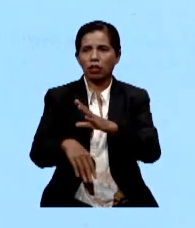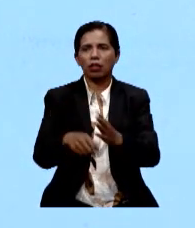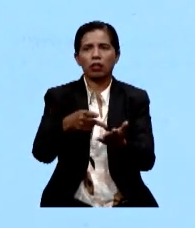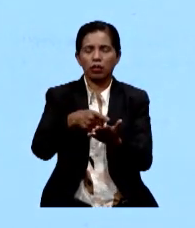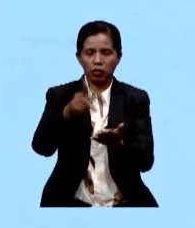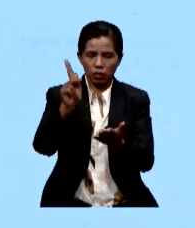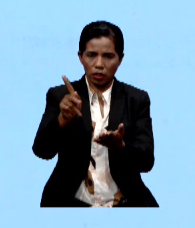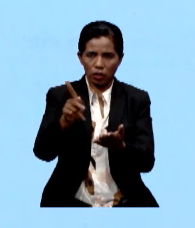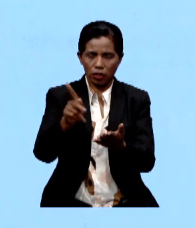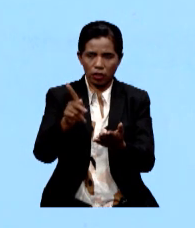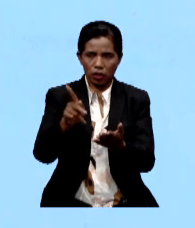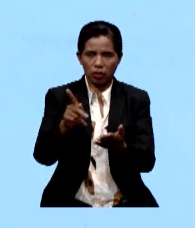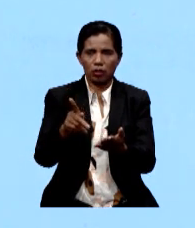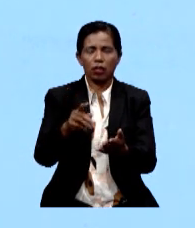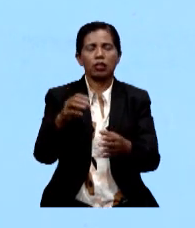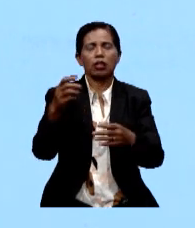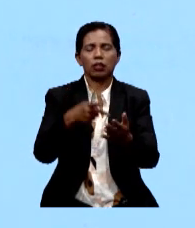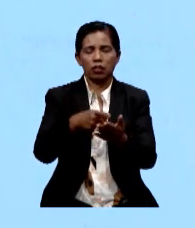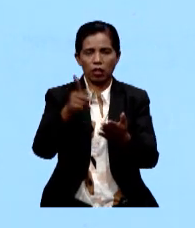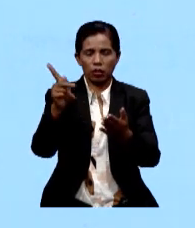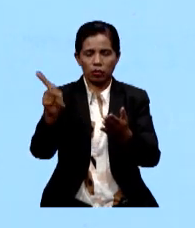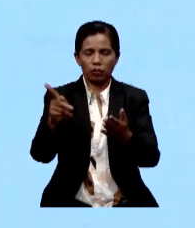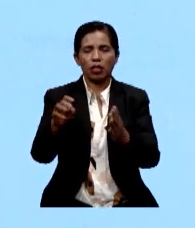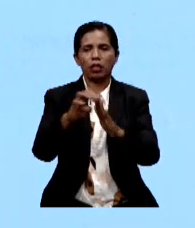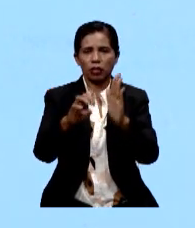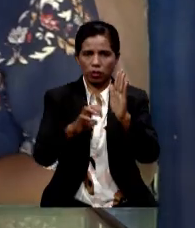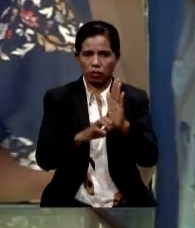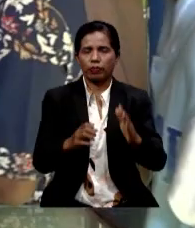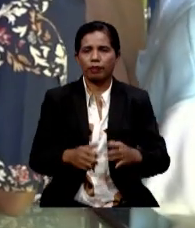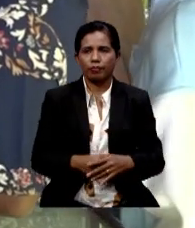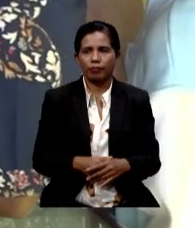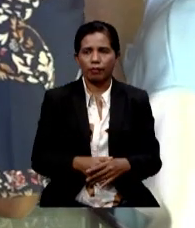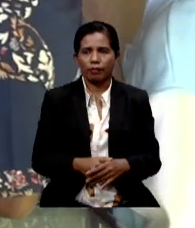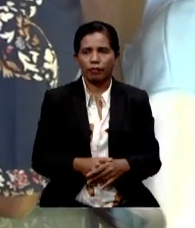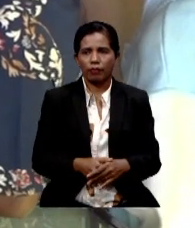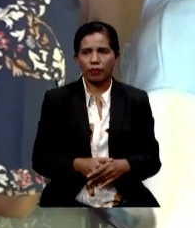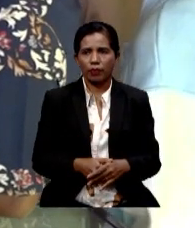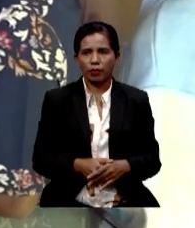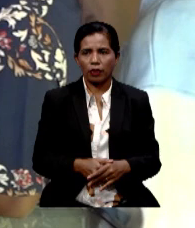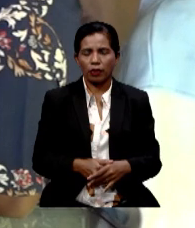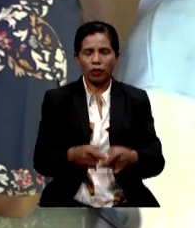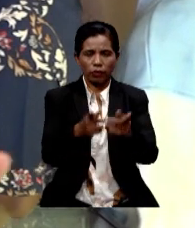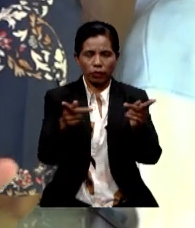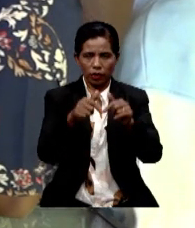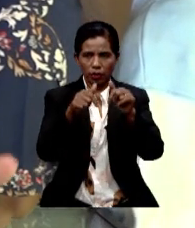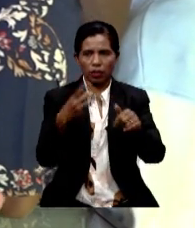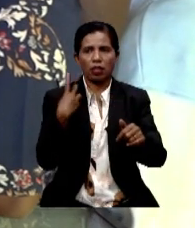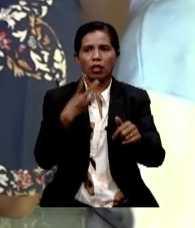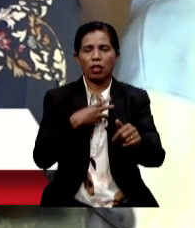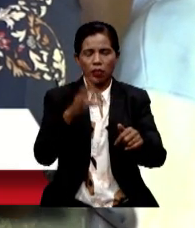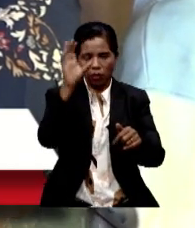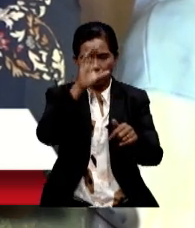dau pa itu ni aku freestyle atau bela silona pa istaru. Lah, Fatin ni asa, kami mus buka